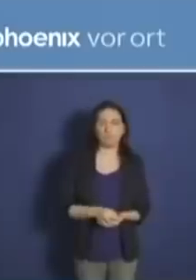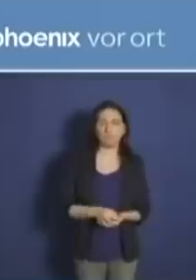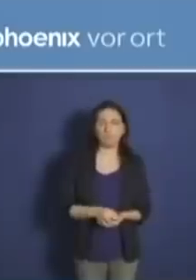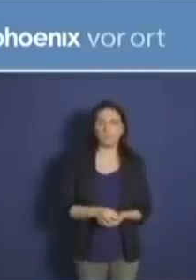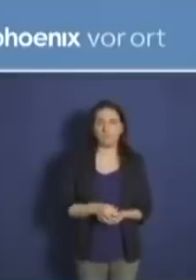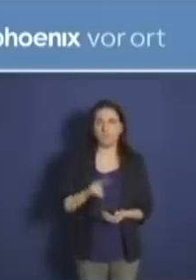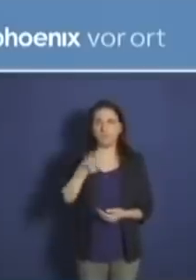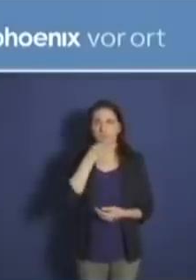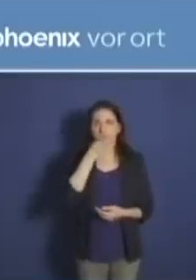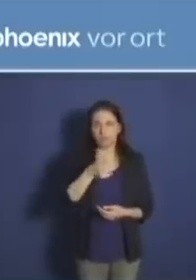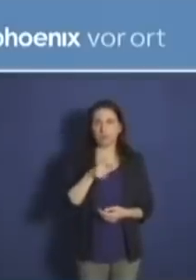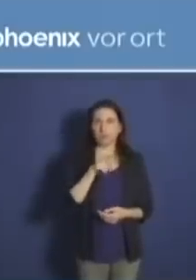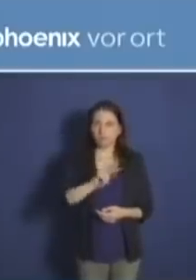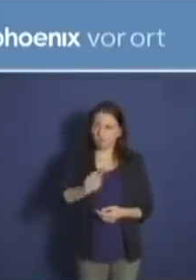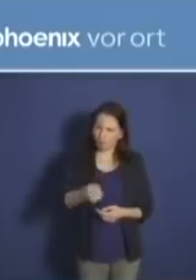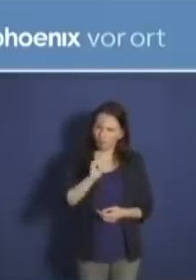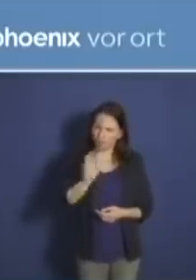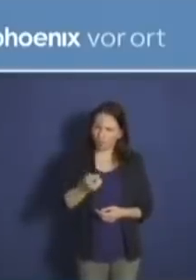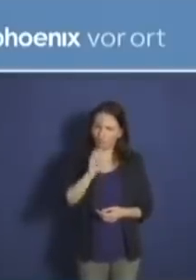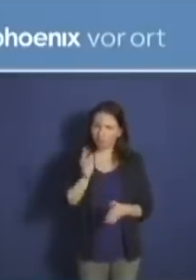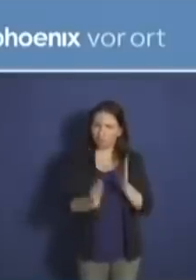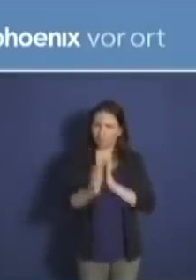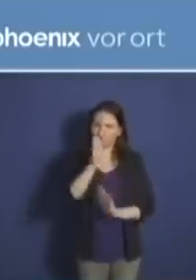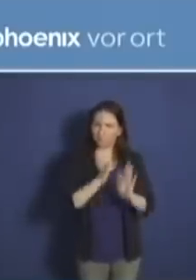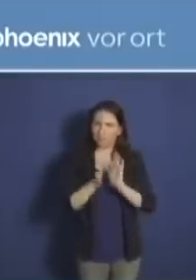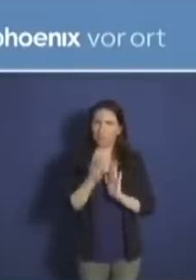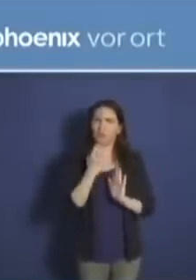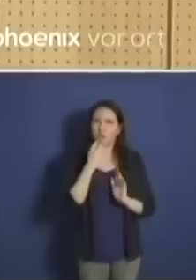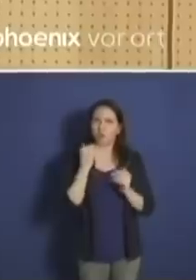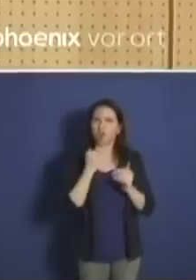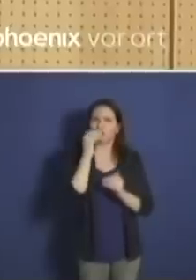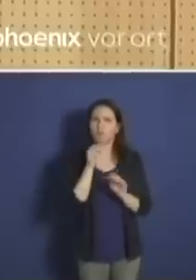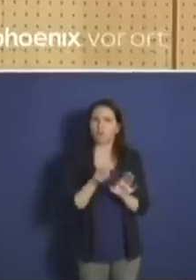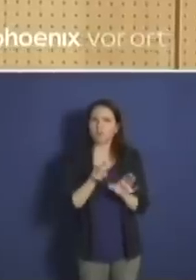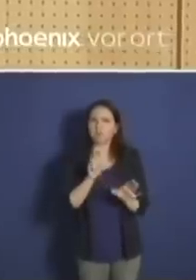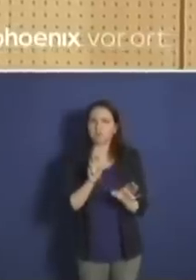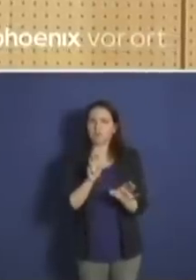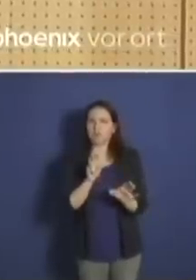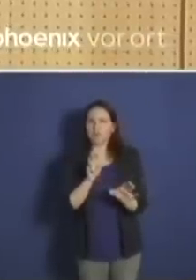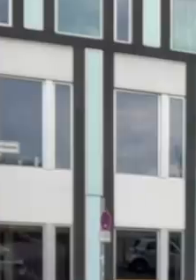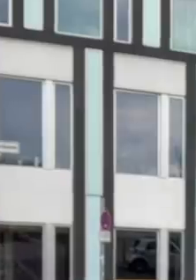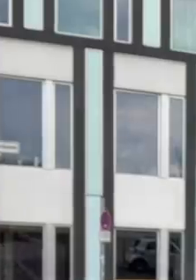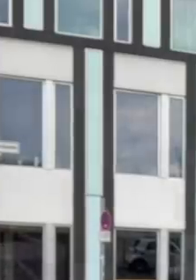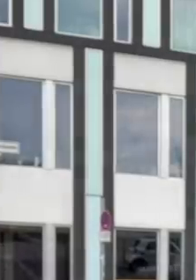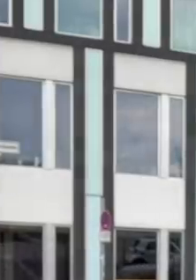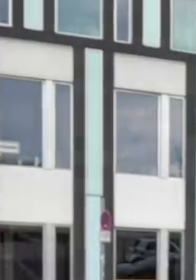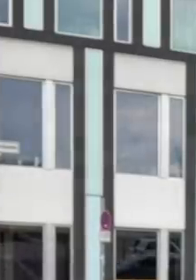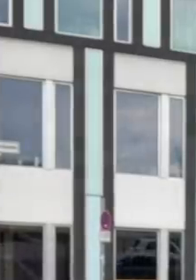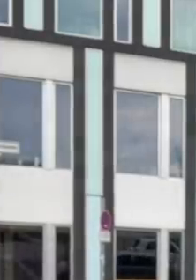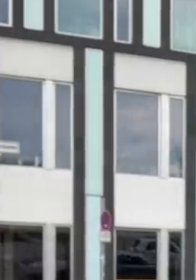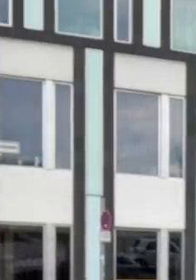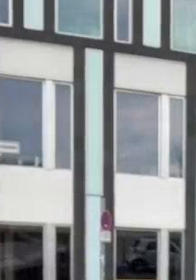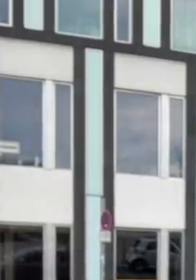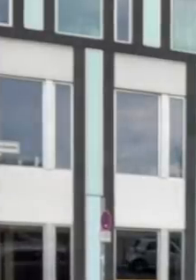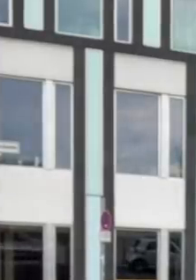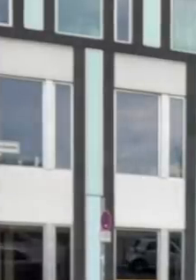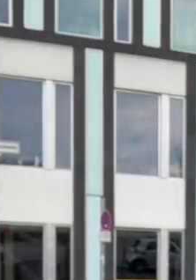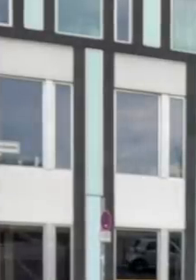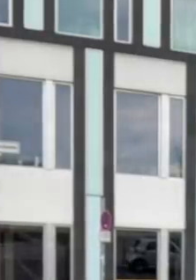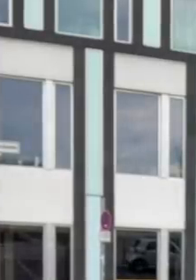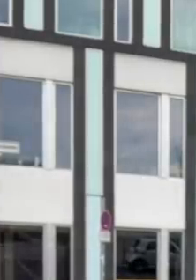ja wiederholt gesagt, dass Sie sich zurückziehen wollen, aber da war immer so ein bisschen ein Hintertürchen offen. Ja, da mögen mich nicht alle in